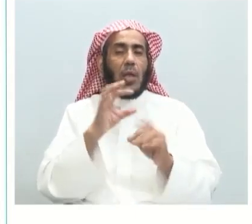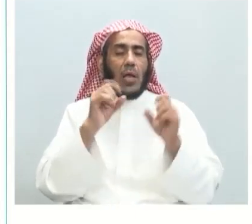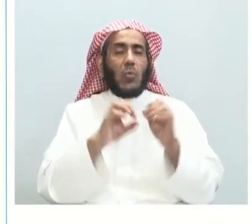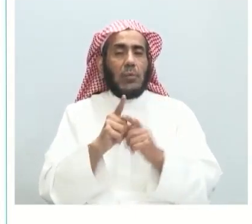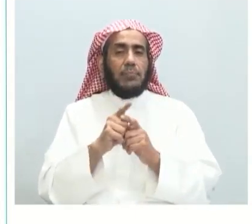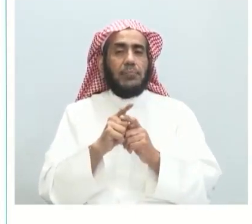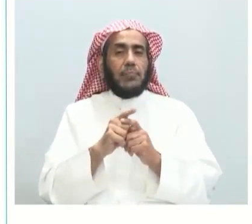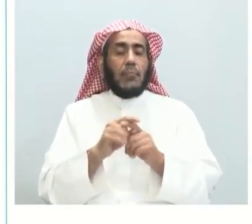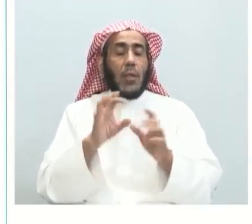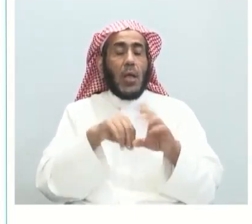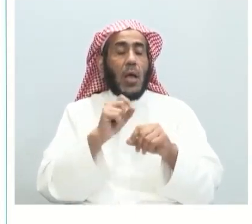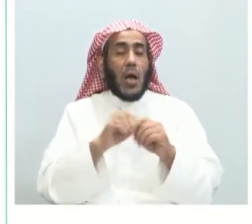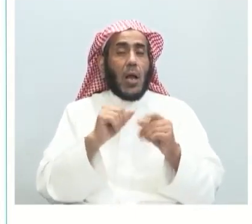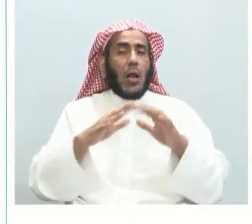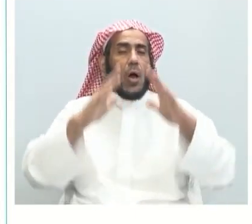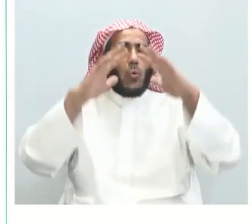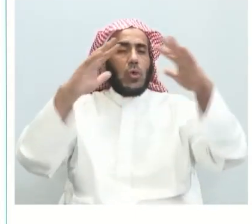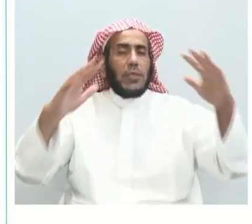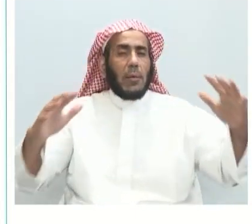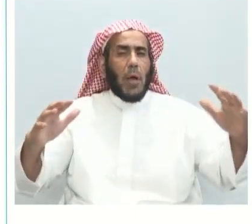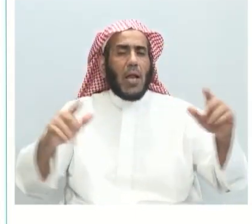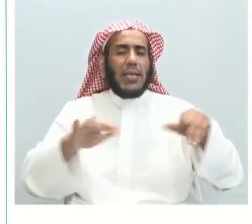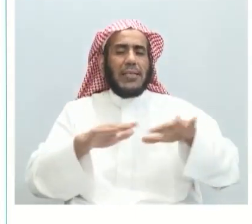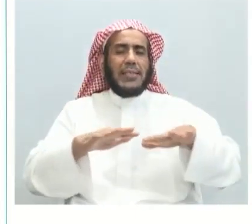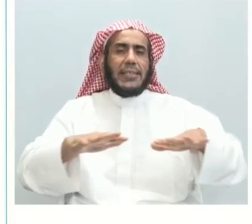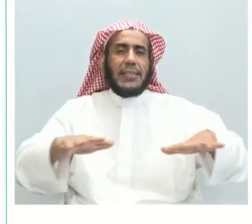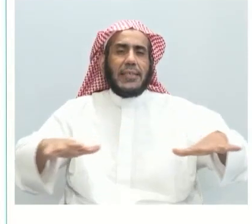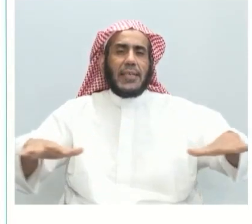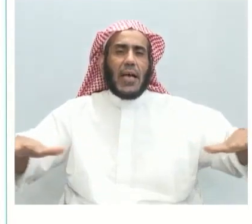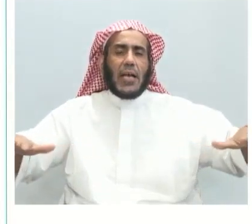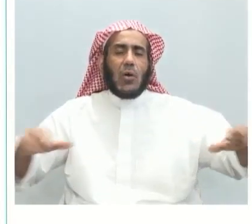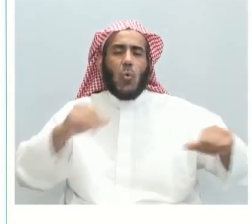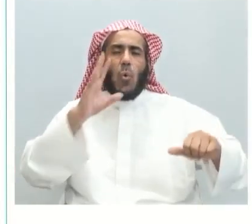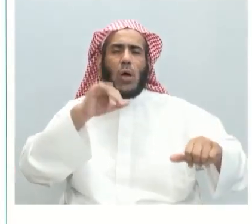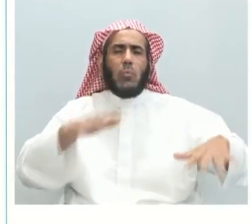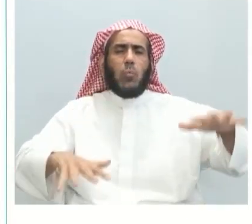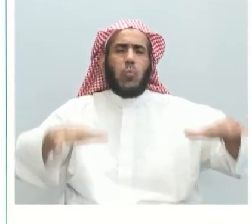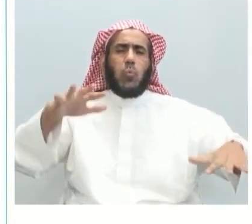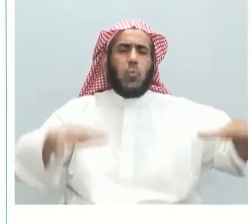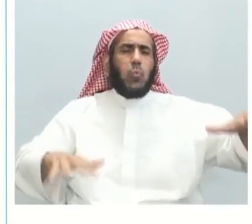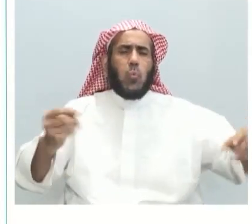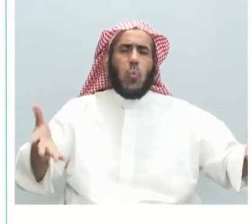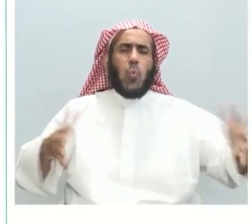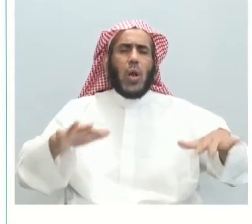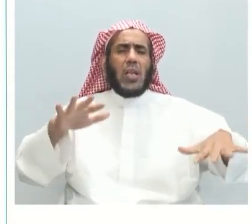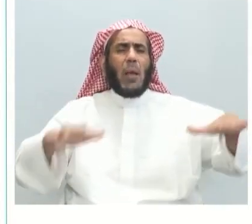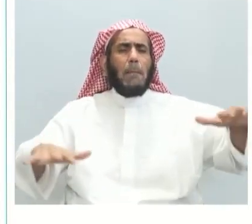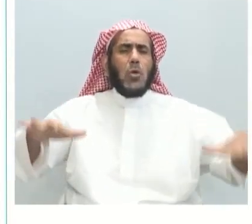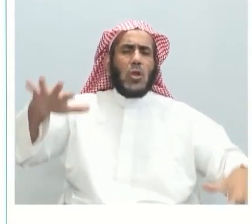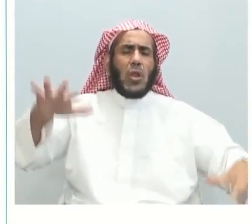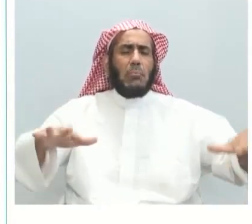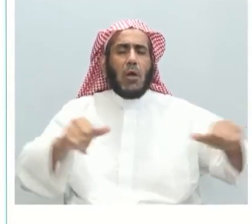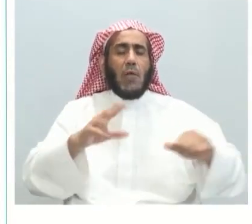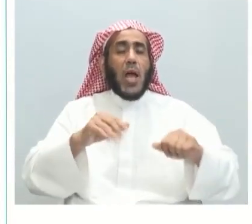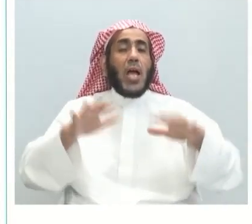وهي خلق الله الجبال لاستقرار الارض وعدم اضطرابها لاللا تميد لاللا تضطرب